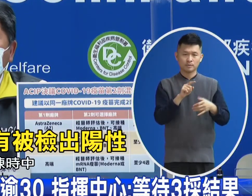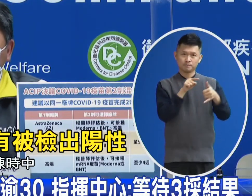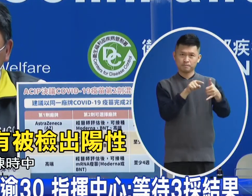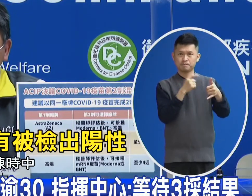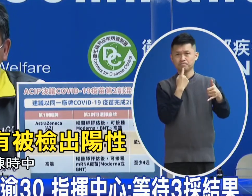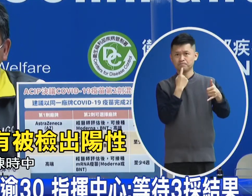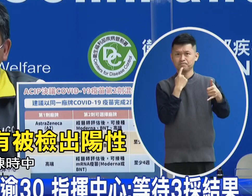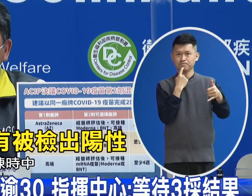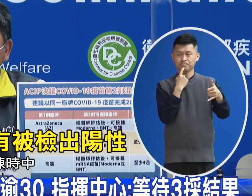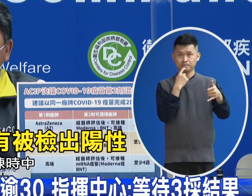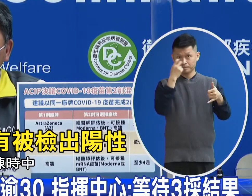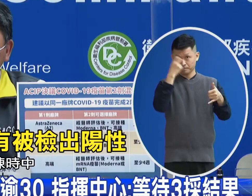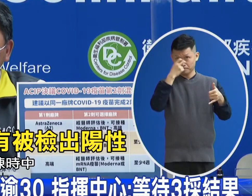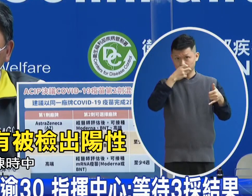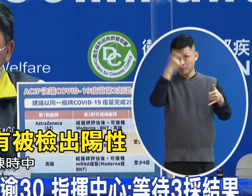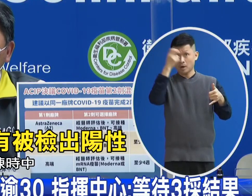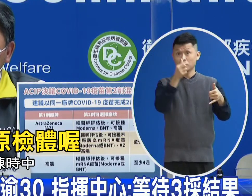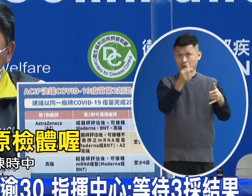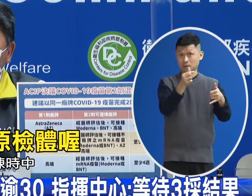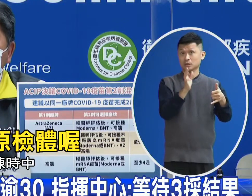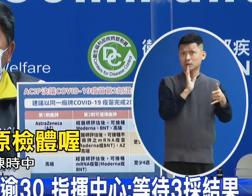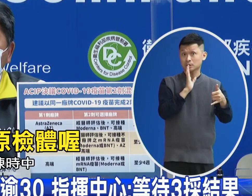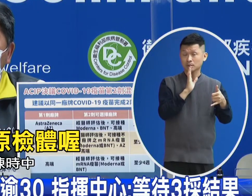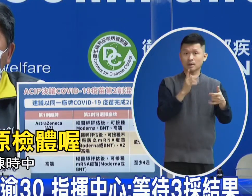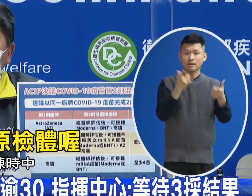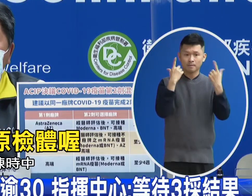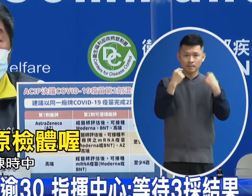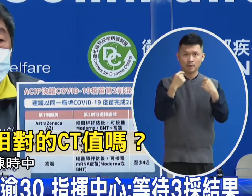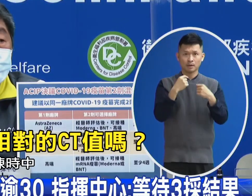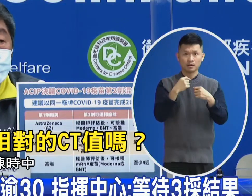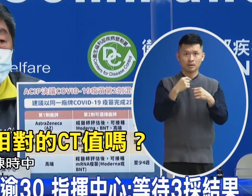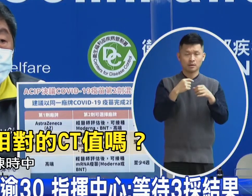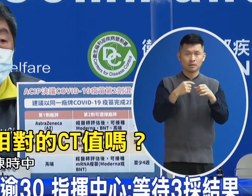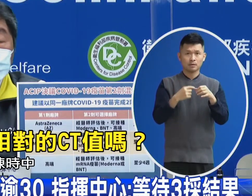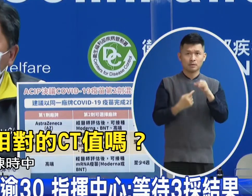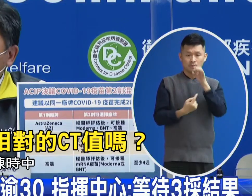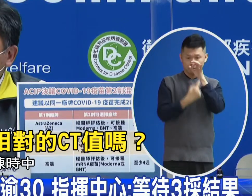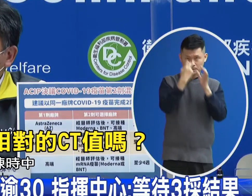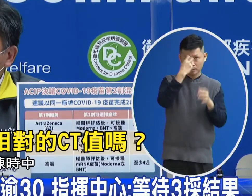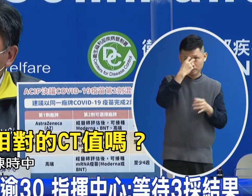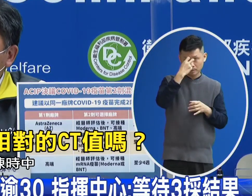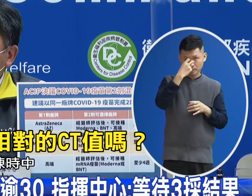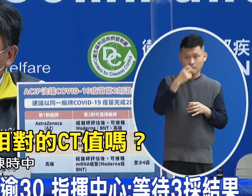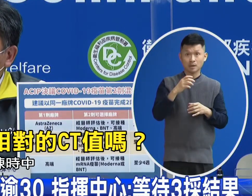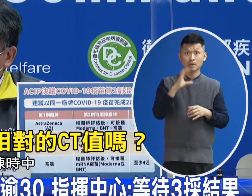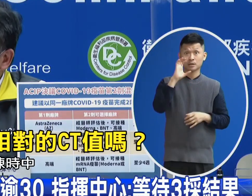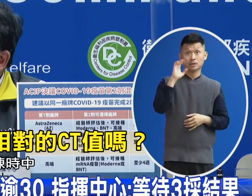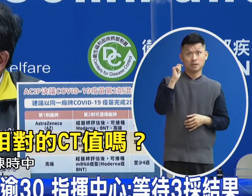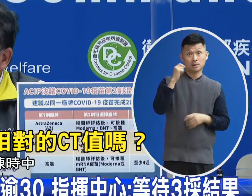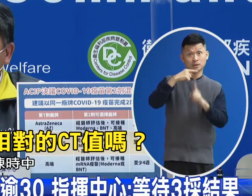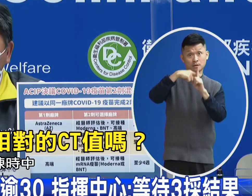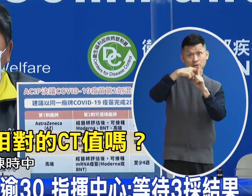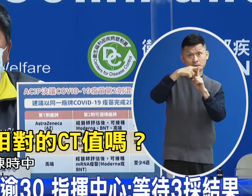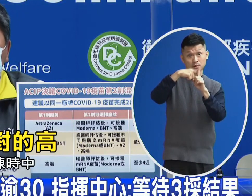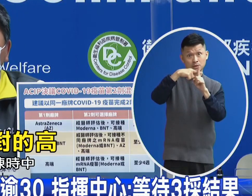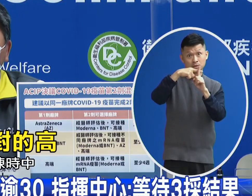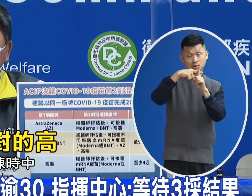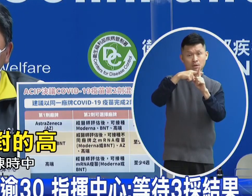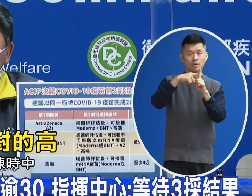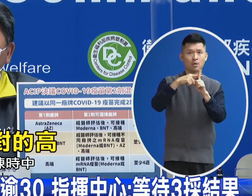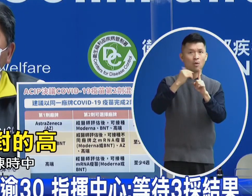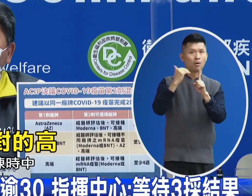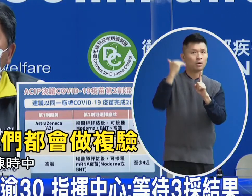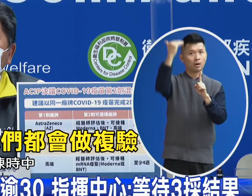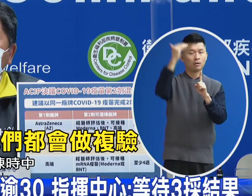他有被检出是阳性，不过原检体，因为他 CT 值相对的 CT 值嘛相对的